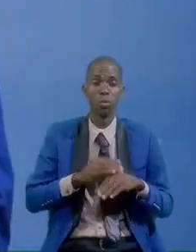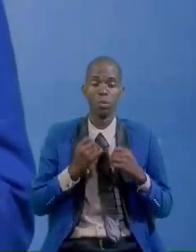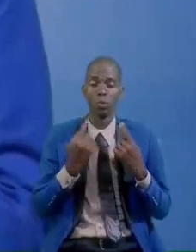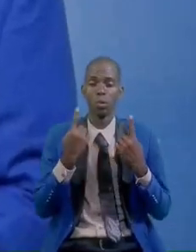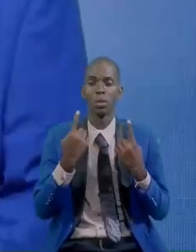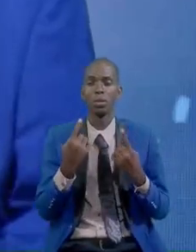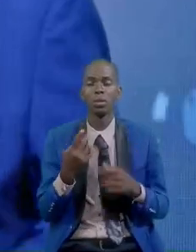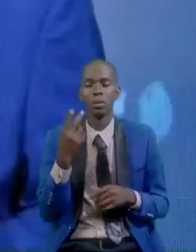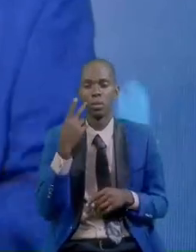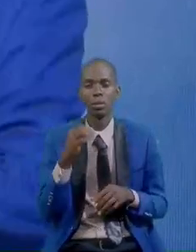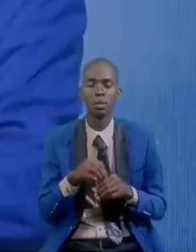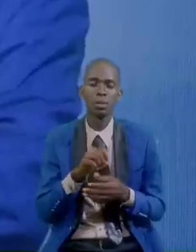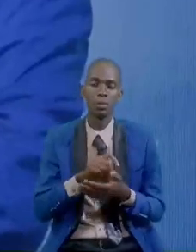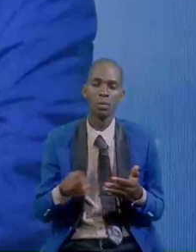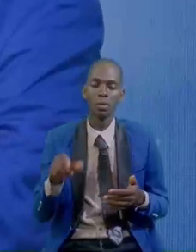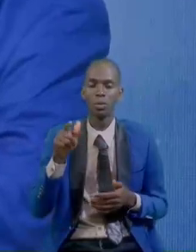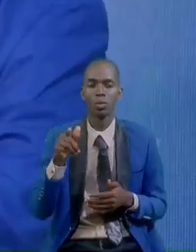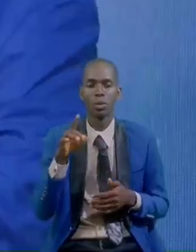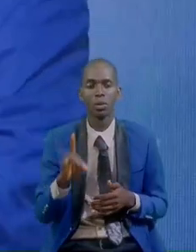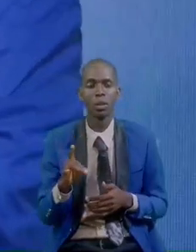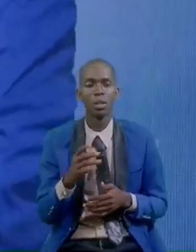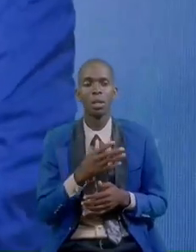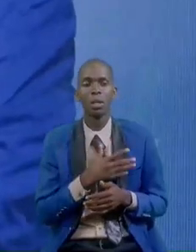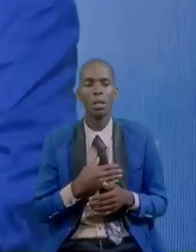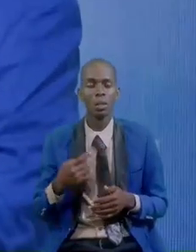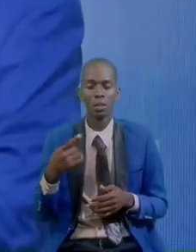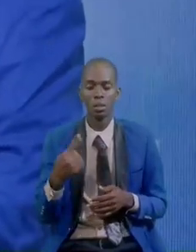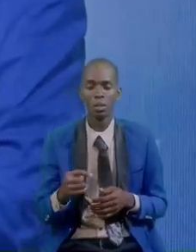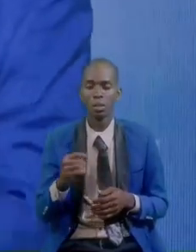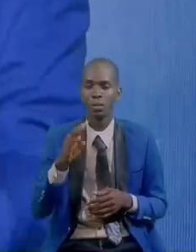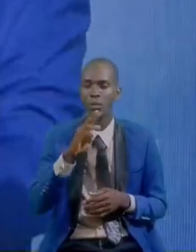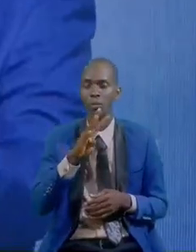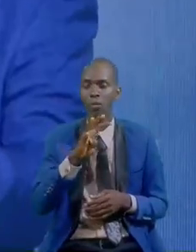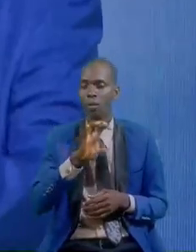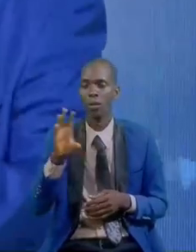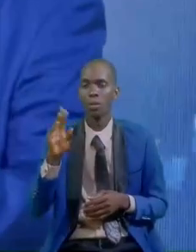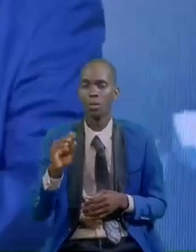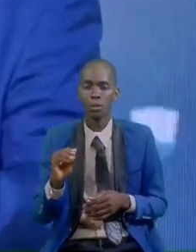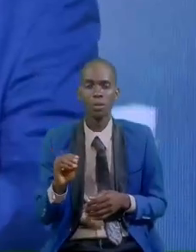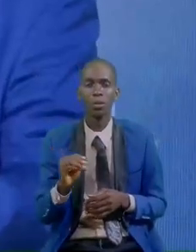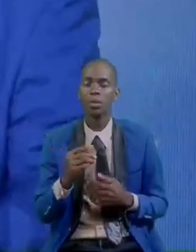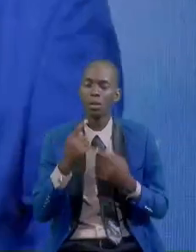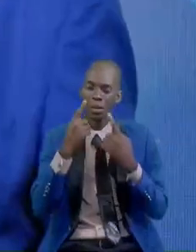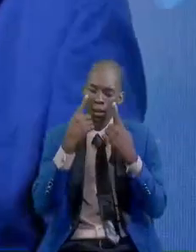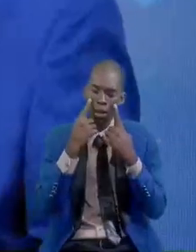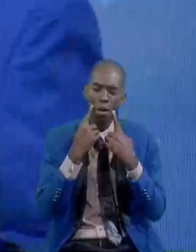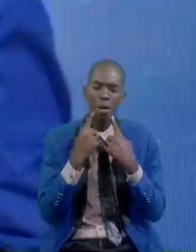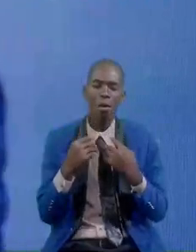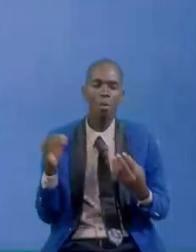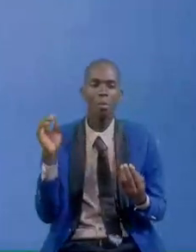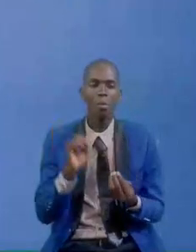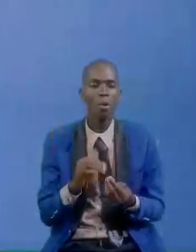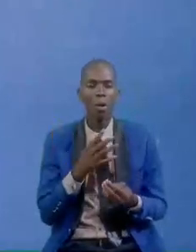Verset 28, ils crièrent à haute voix, et ils se firent selon leur coutume